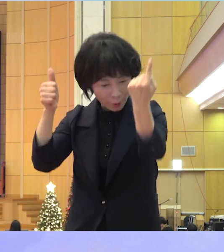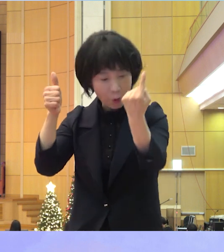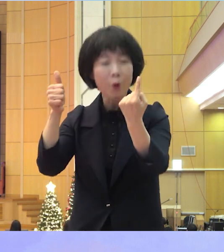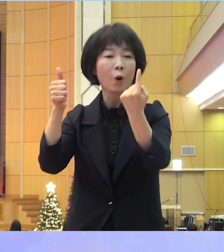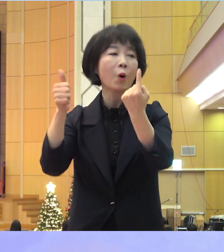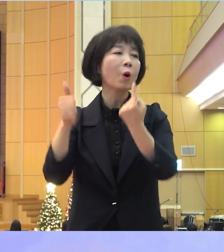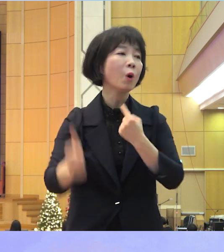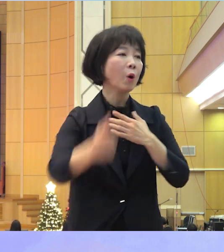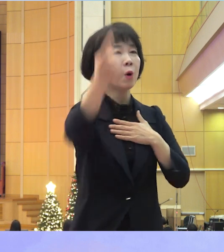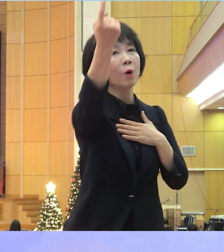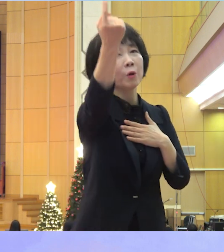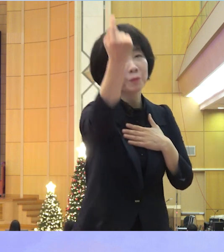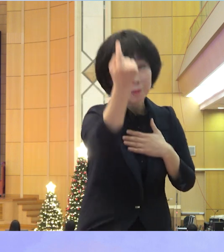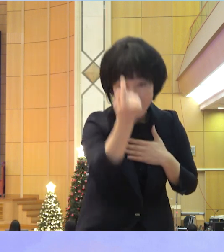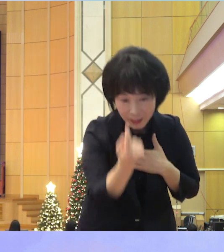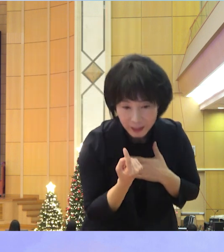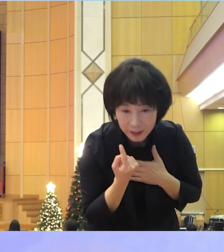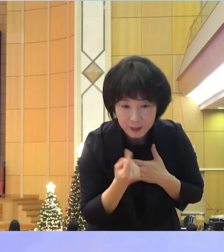주께로